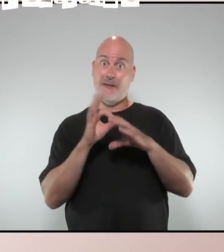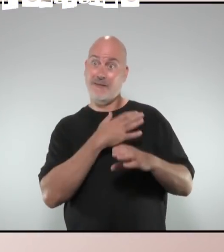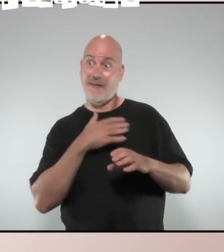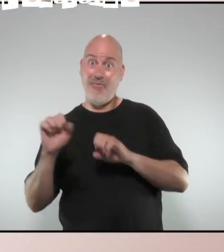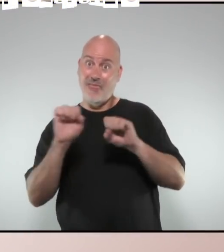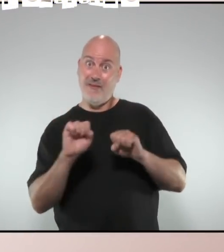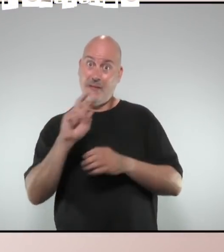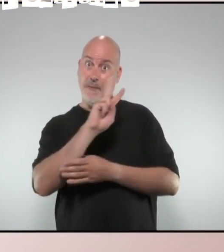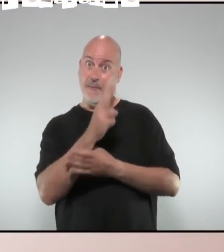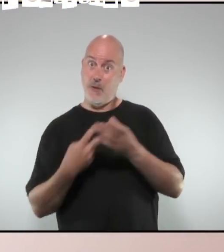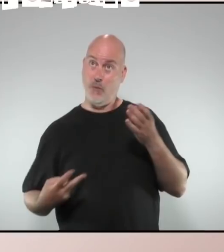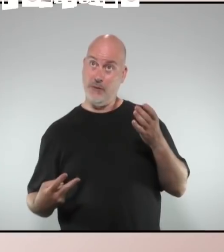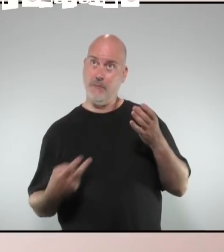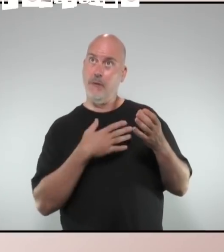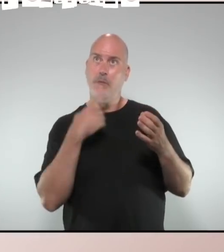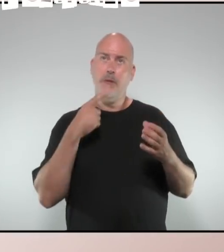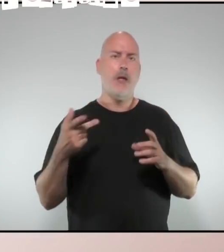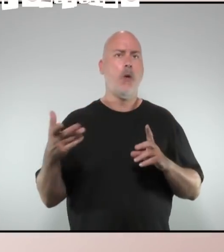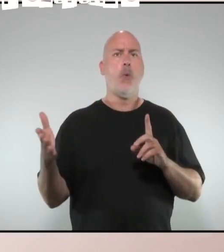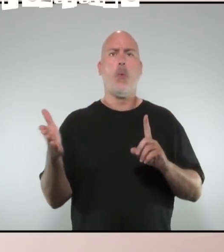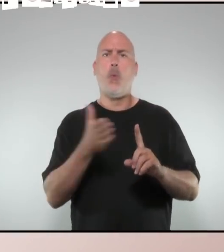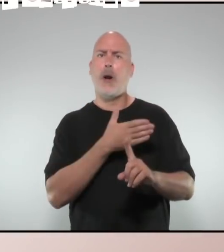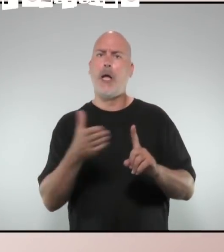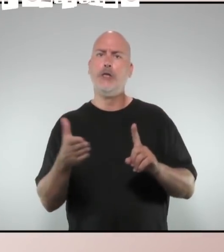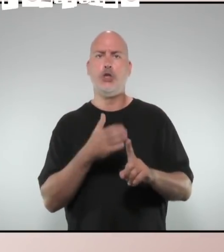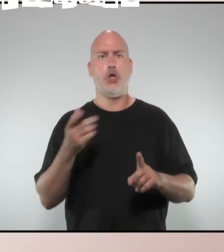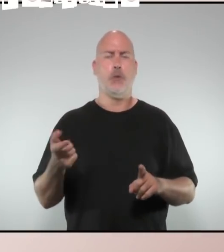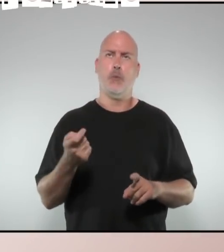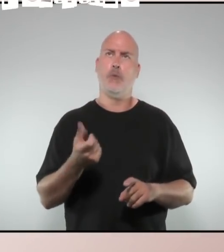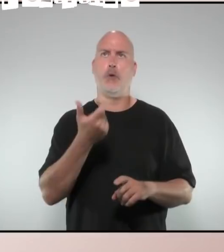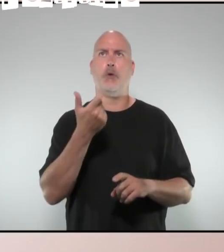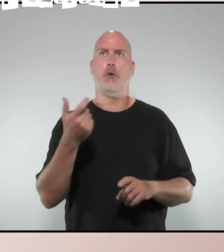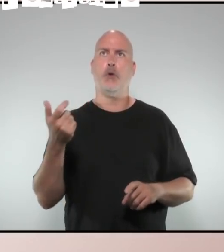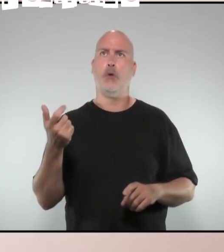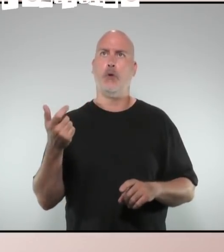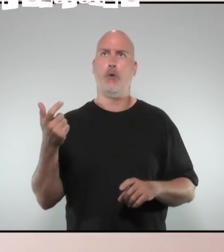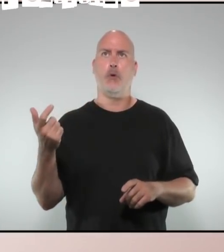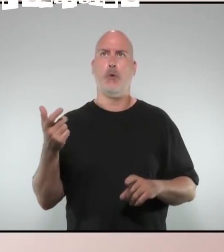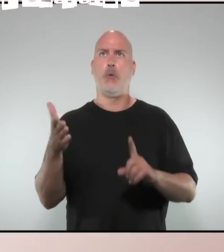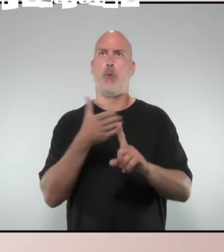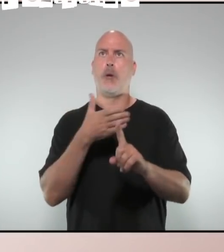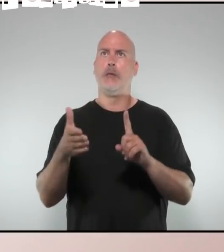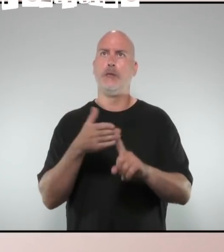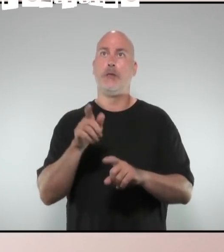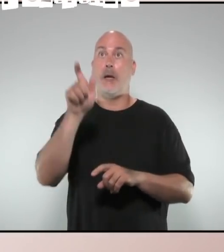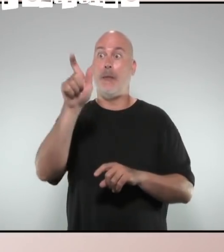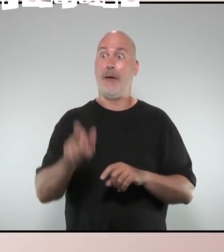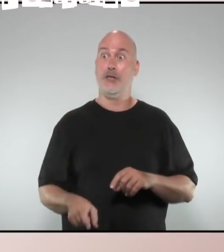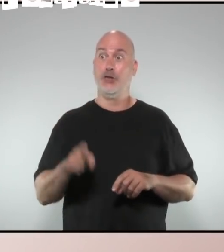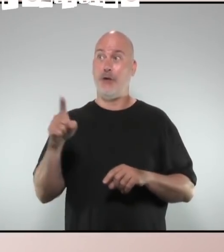bilingüisme fent una correcció totalment prepotent per un tema de pronunciació a una persona que ha migrat i intenta parlar